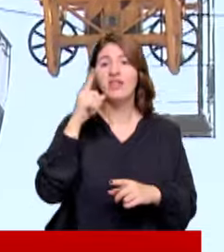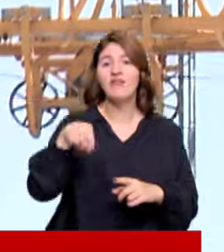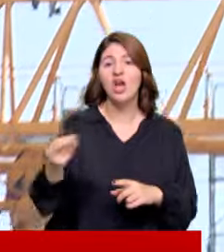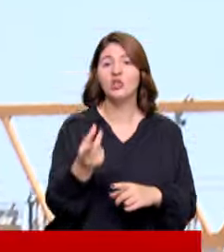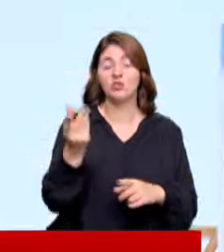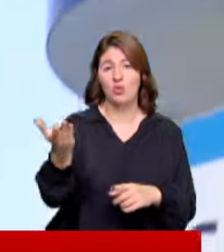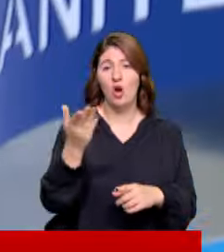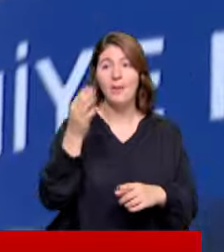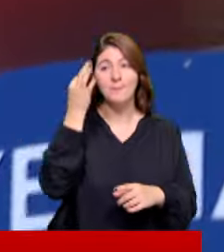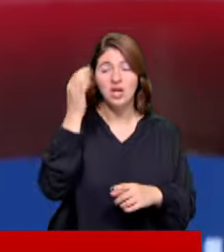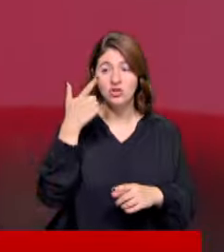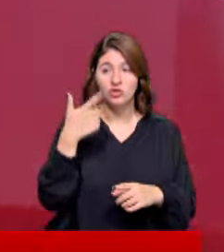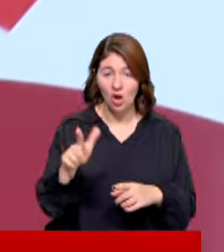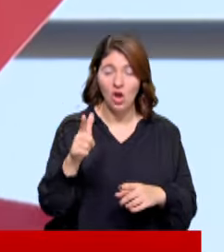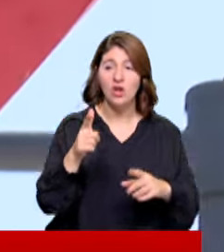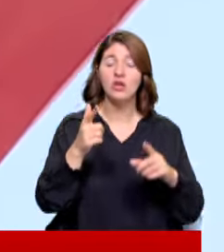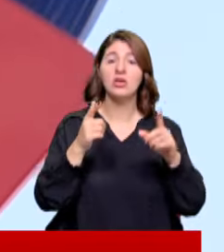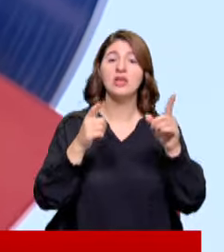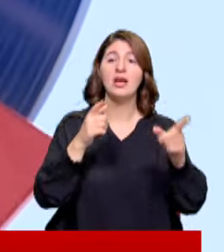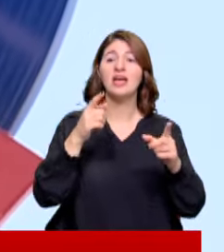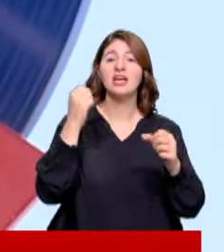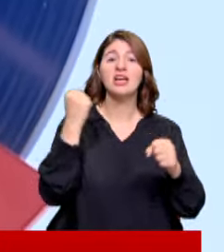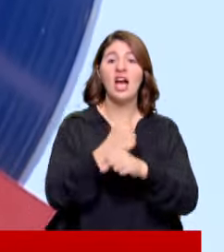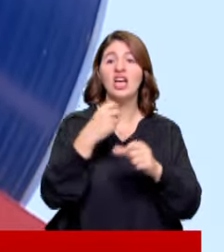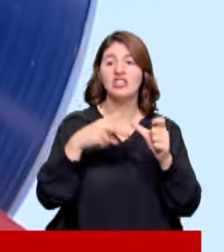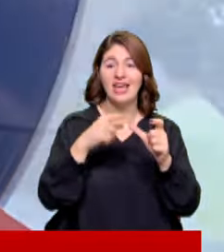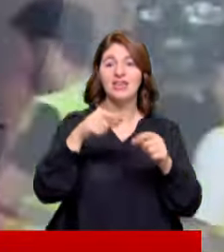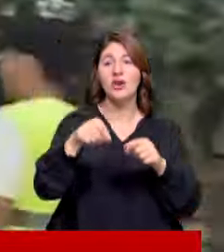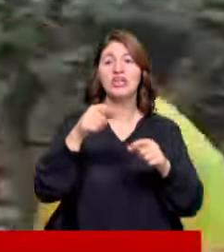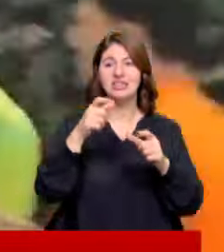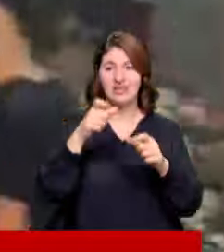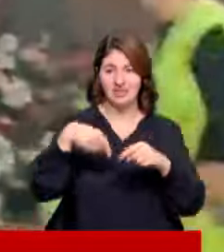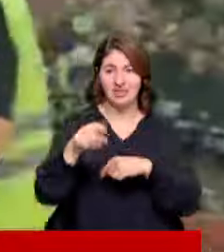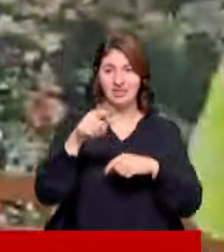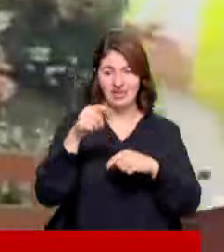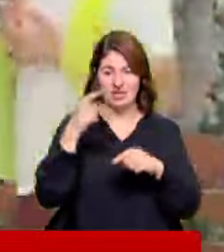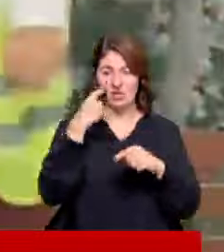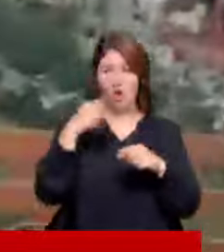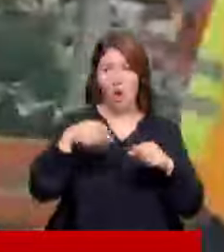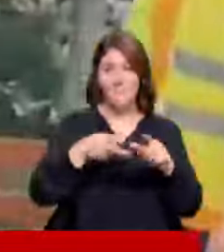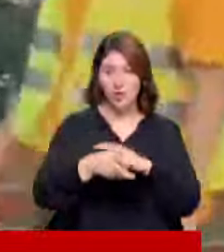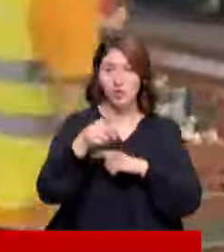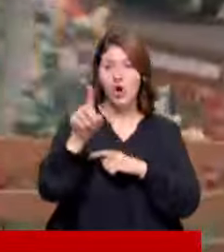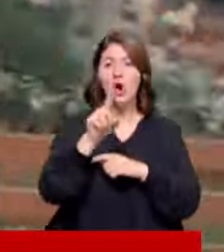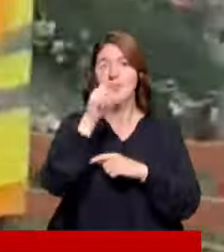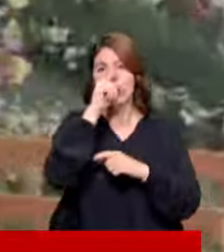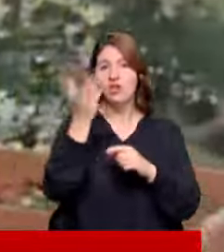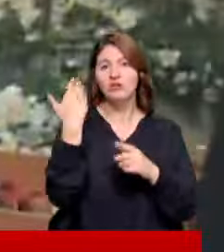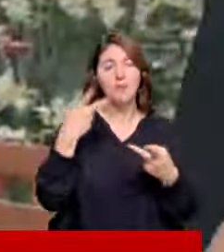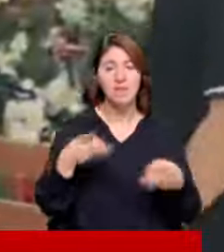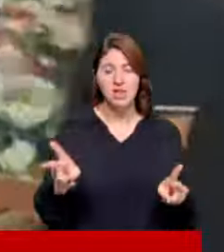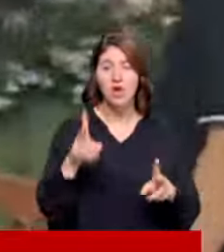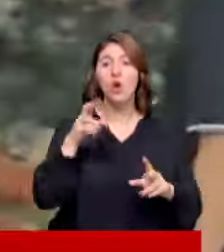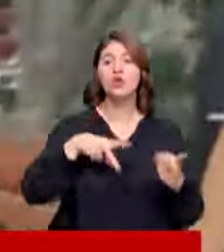kaçırıyorlar. Bakırköy Kayaşehir metro hattının Bakırköy sahil Kirazlı etabı yerel seçime günler kala 10 Mart'ta açıldı. Ulaştırma